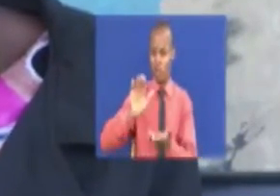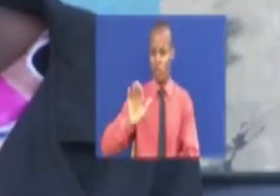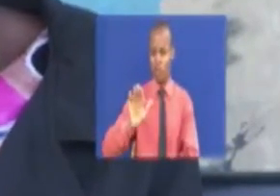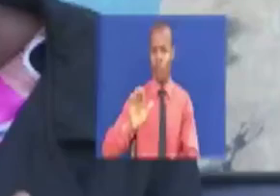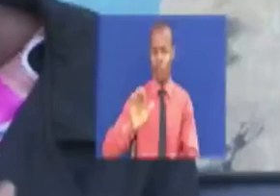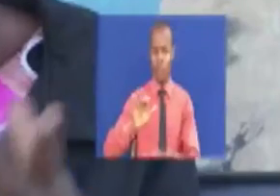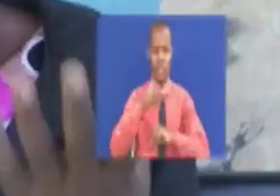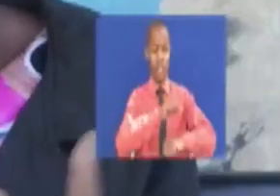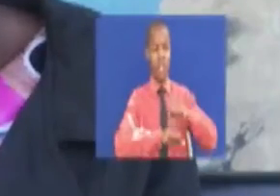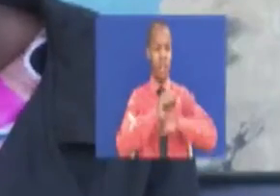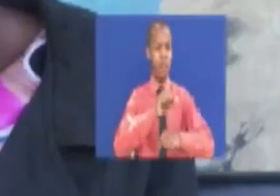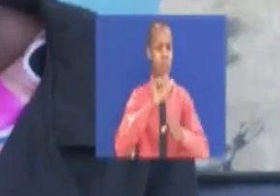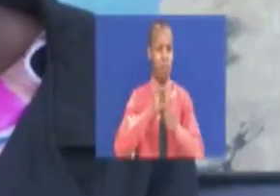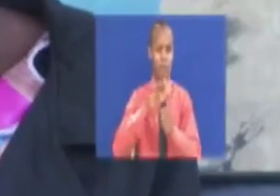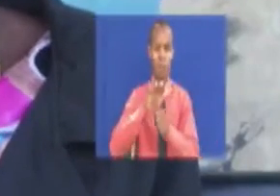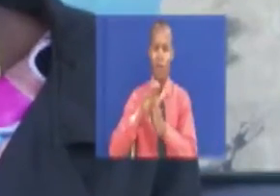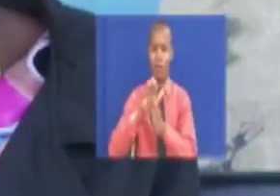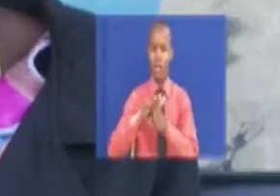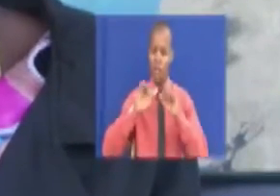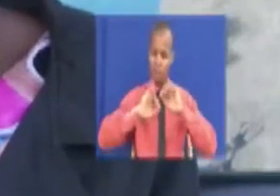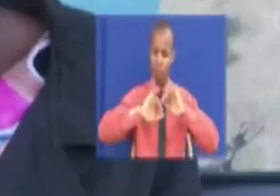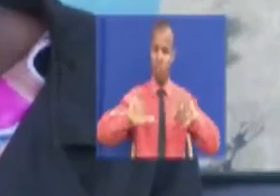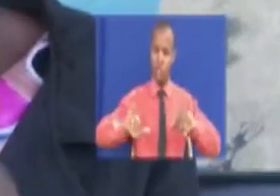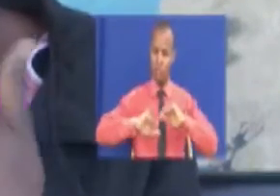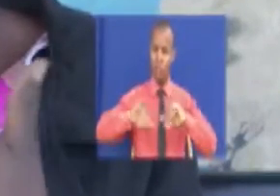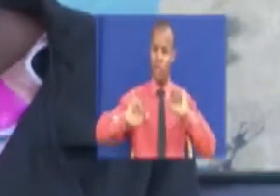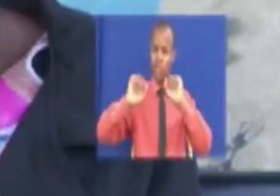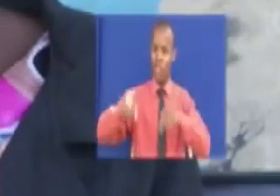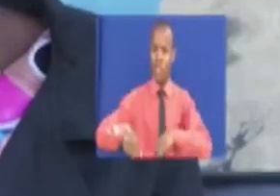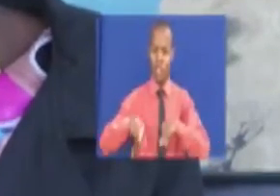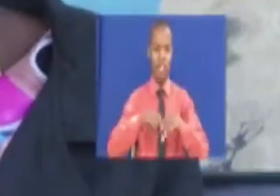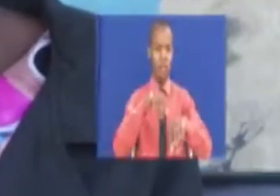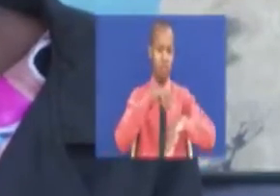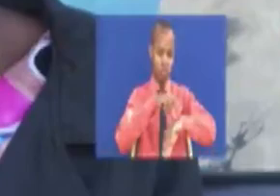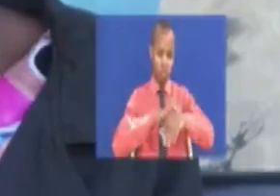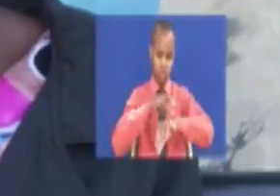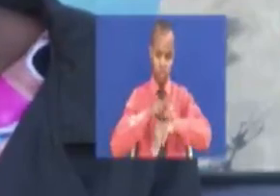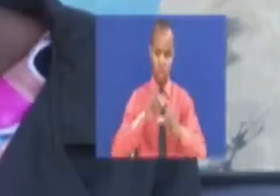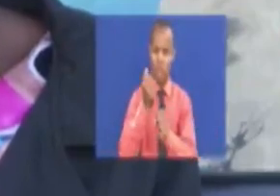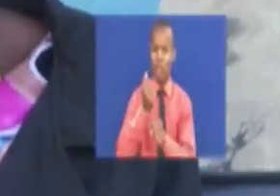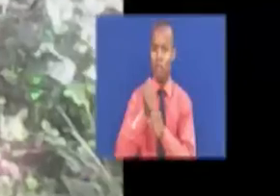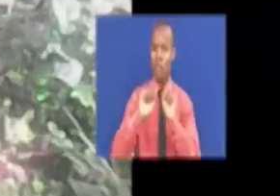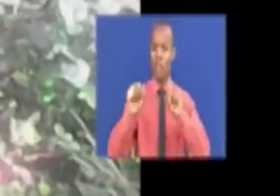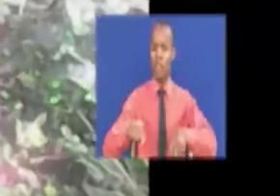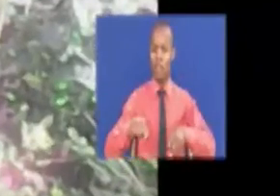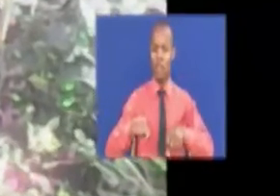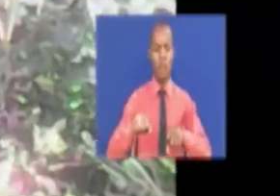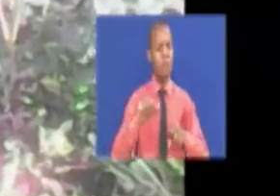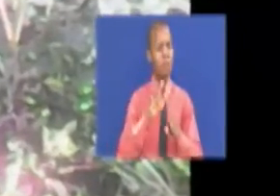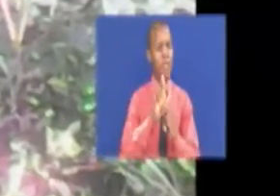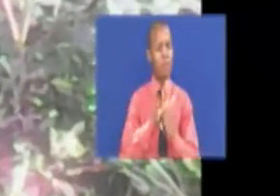anafanya activities mob ameland kwa shule, anatengeneza necklace, anafanya mambo nyingi sana.